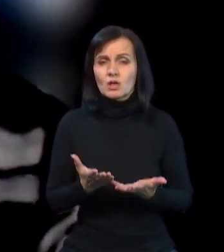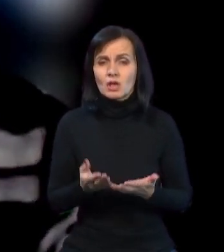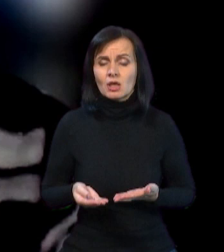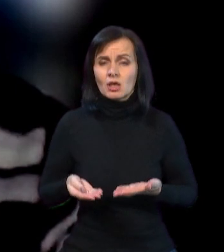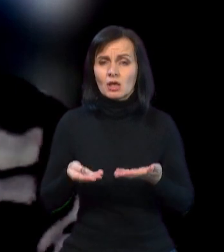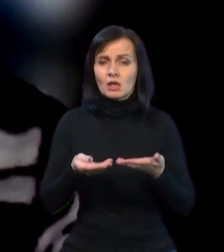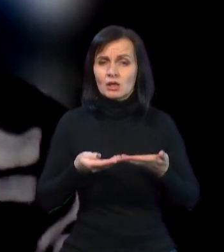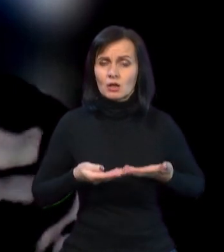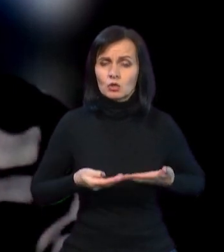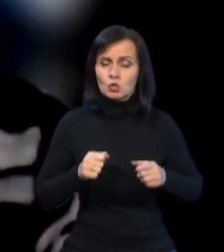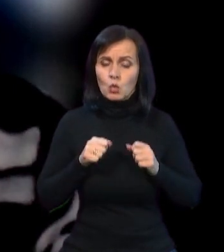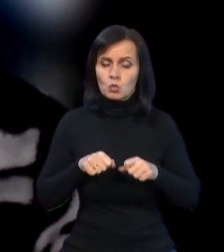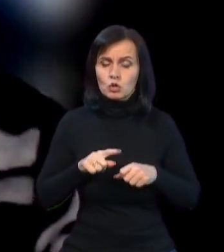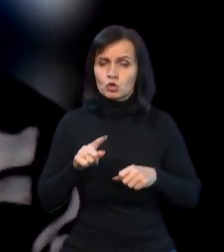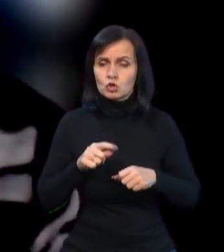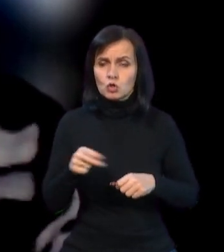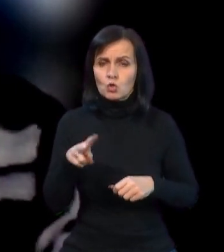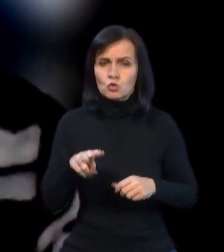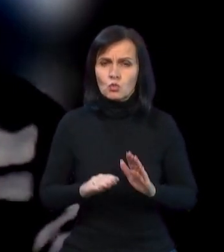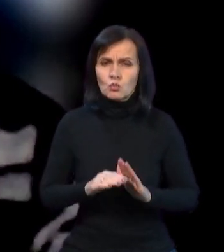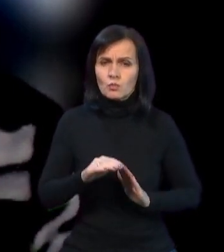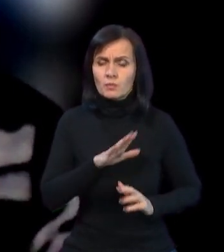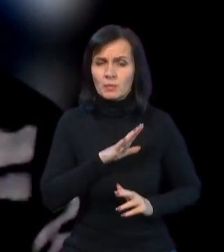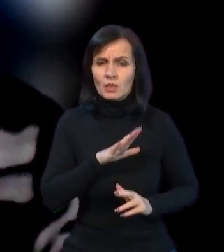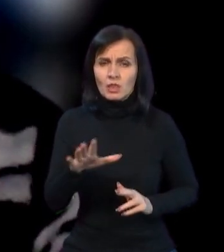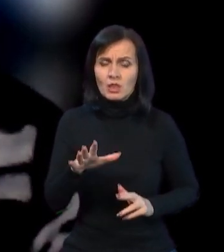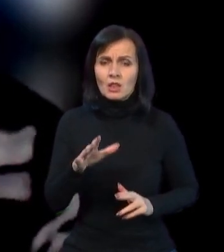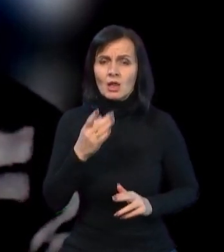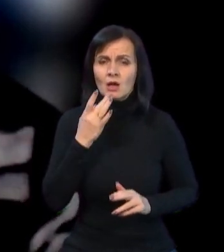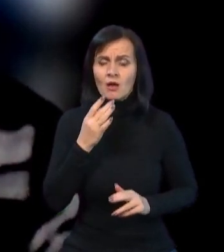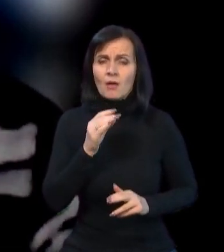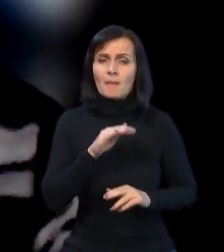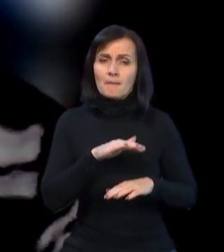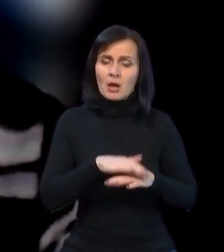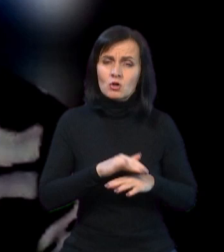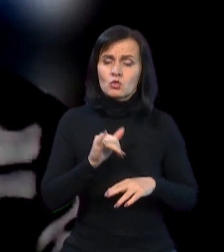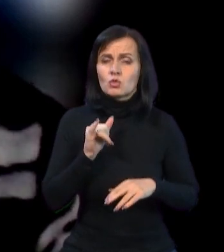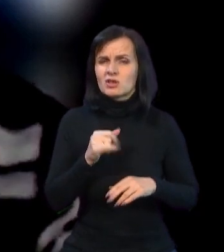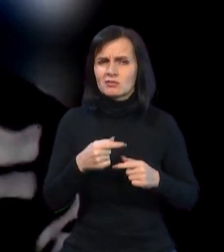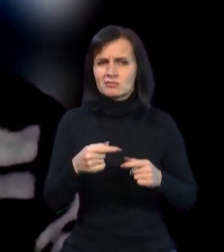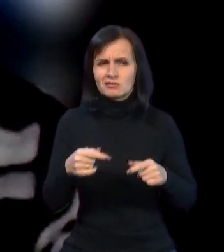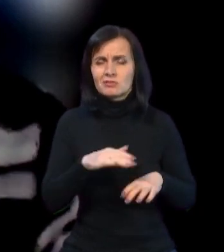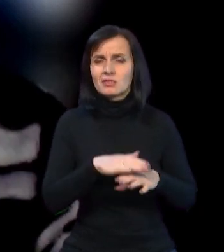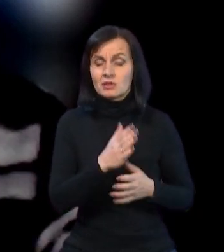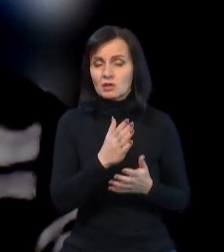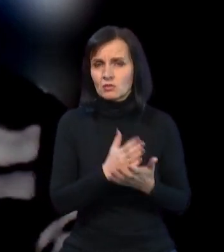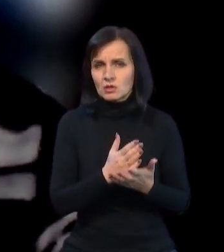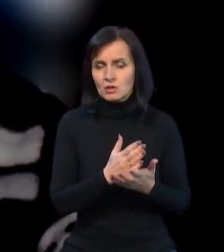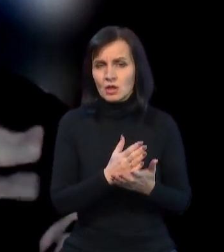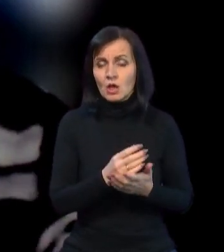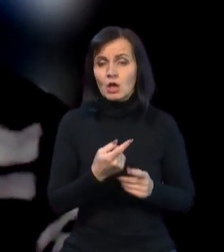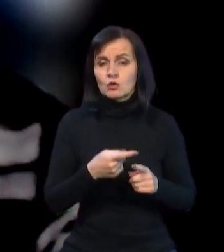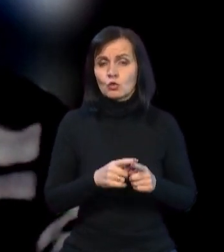дають можливість, щоб долар не зріс, у НБУ і у банків є. І тому з